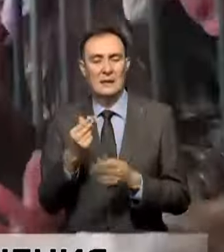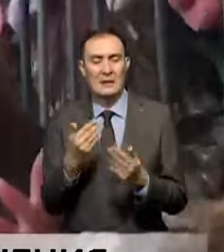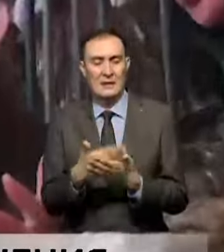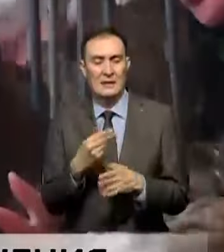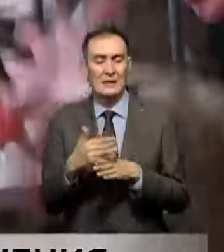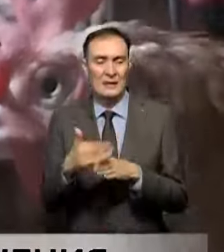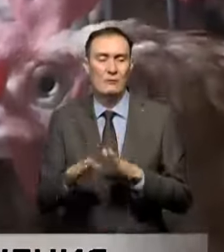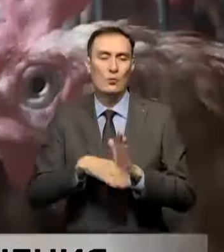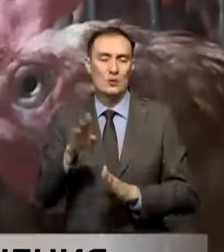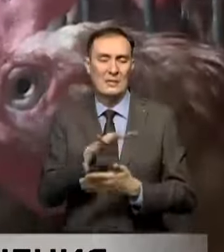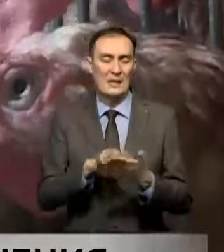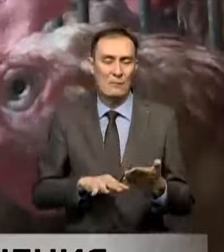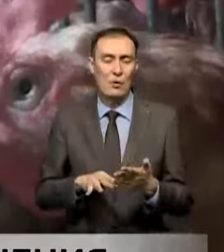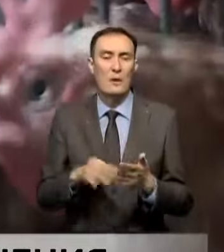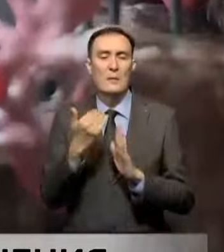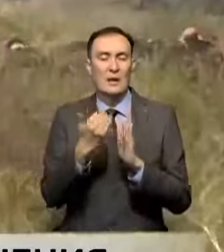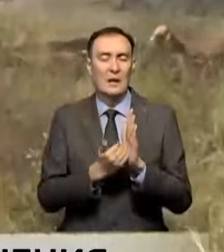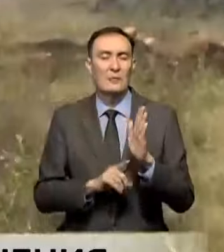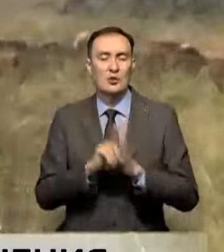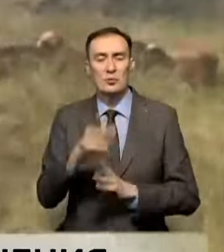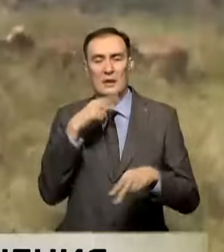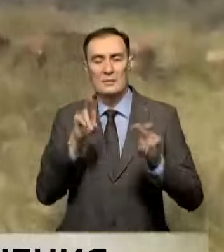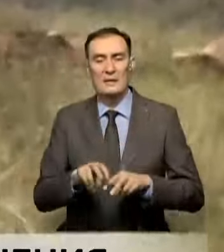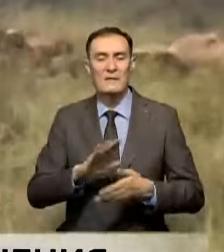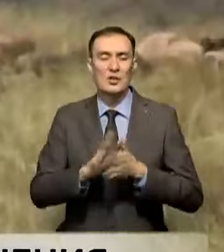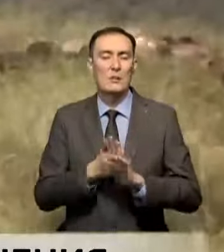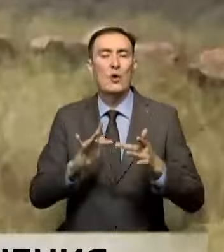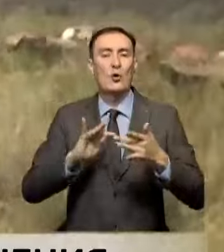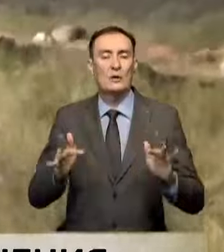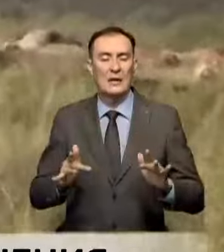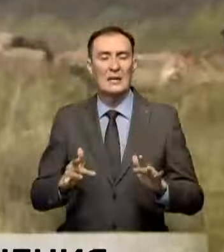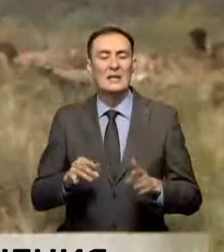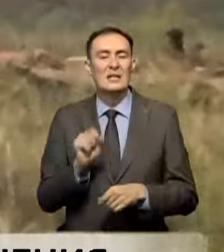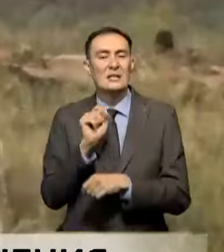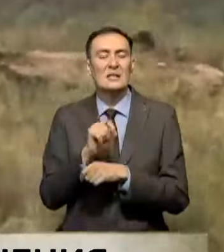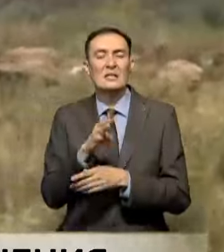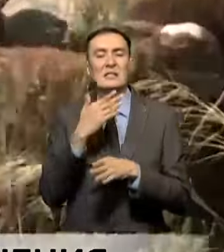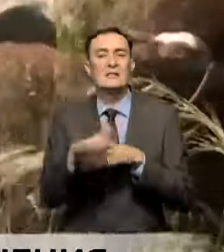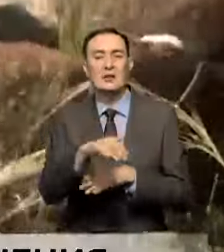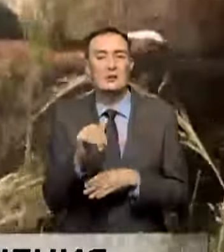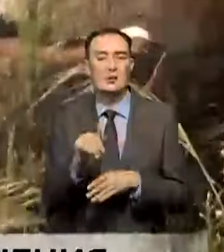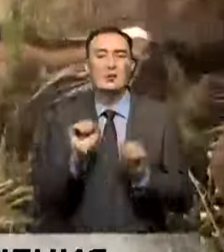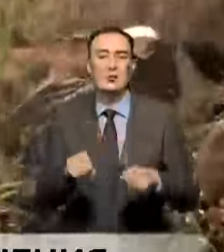улучшать. Кредитные заявки по «Аул Аманаты» начнут рассматривать в режиме онлайн. Заемщику даже не придется